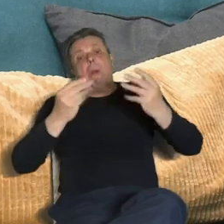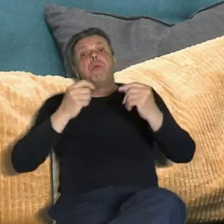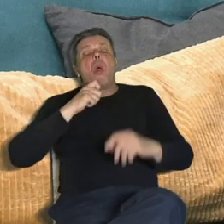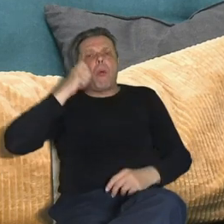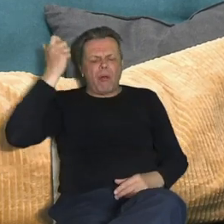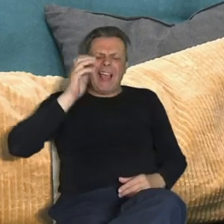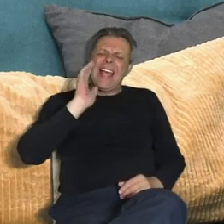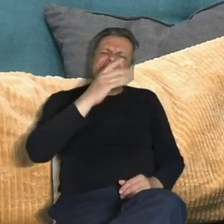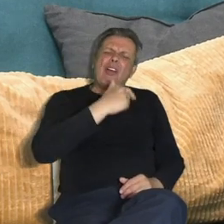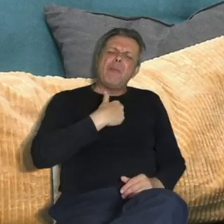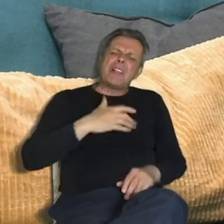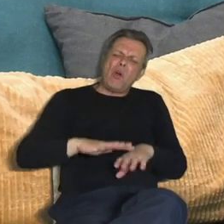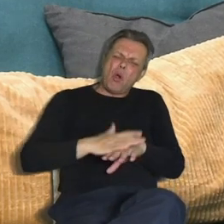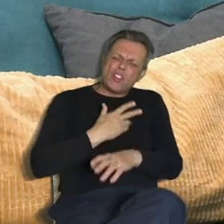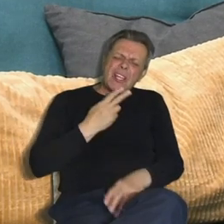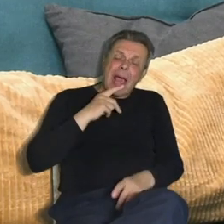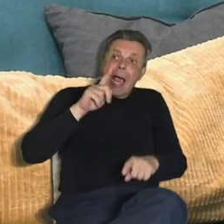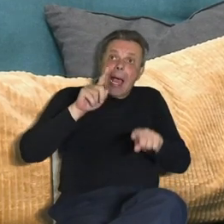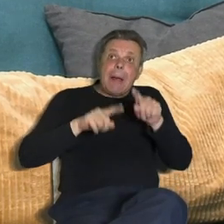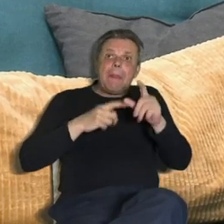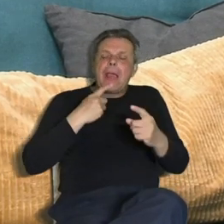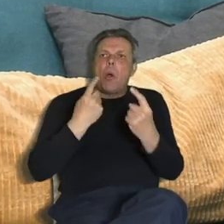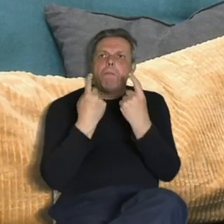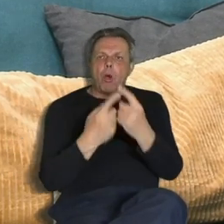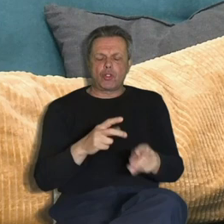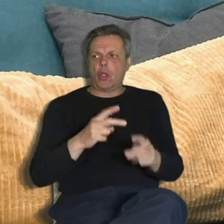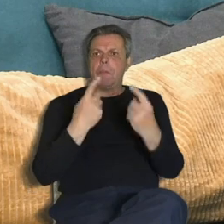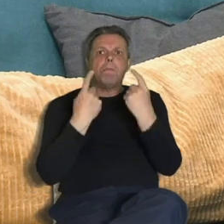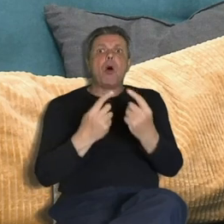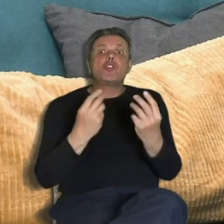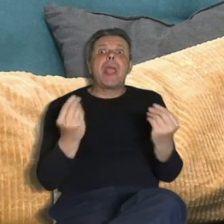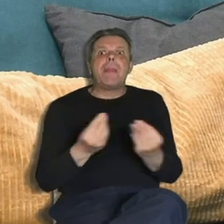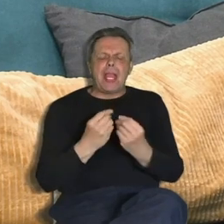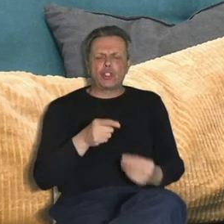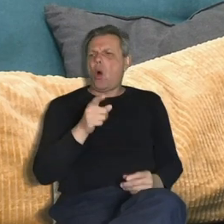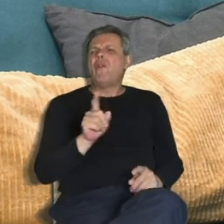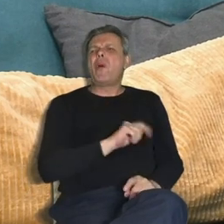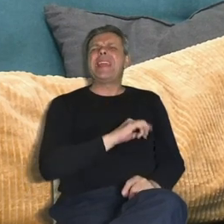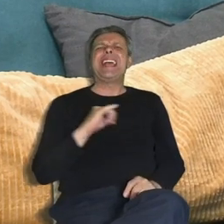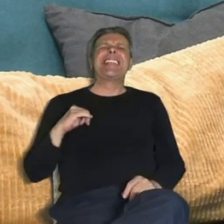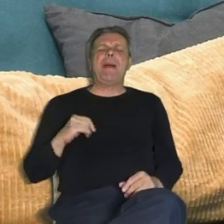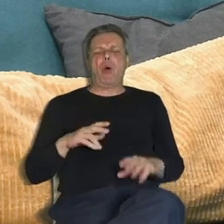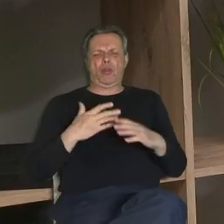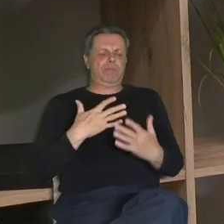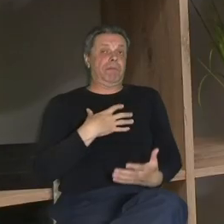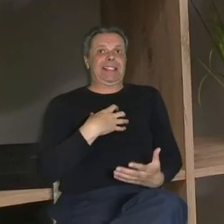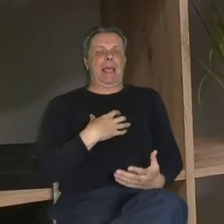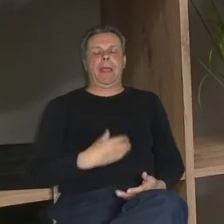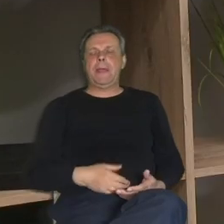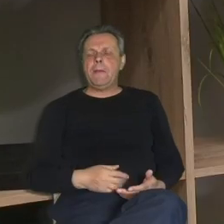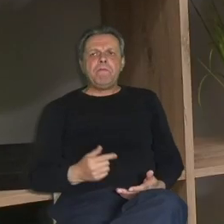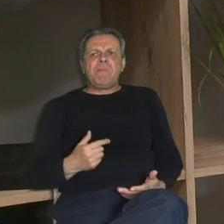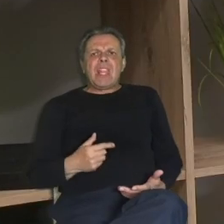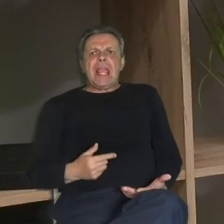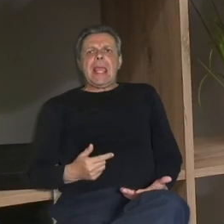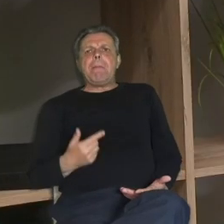svoj osjećaj dakle, da netko postoji, da nešto ima, da nije ovo bez veze samo od sebe. Da nismo mi nekakav slučajni